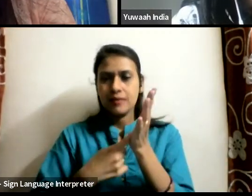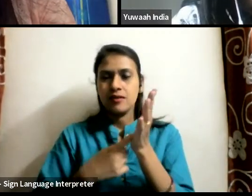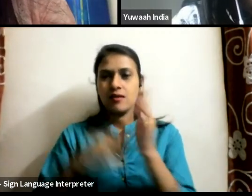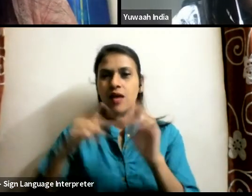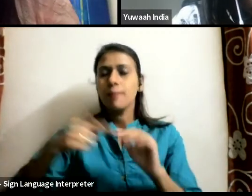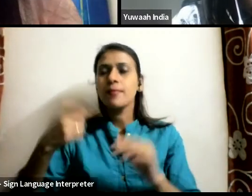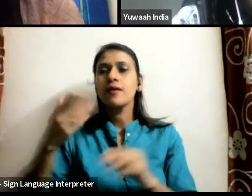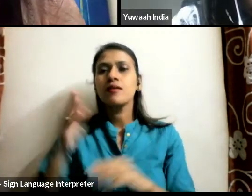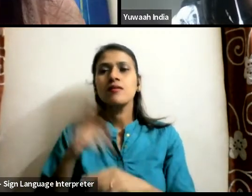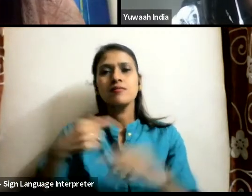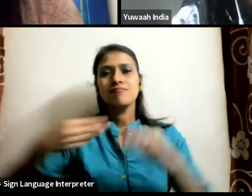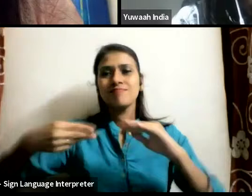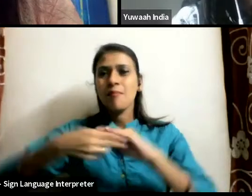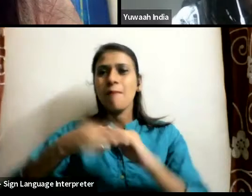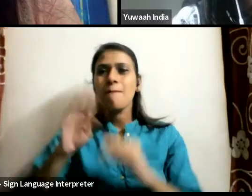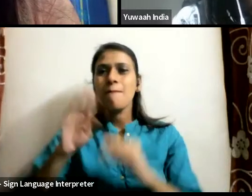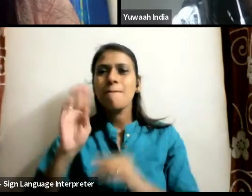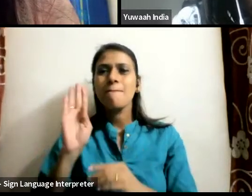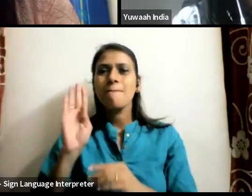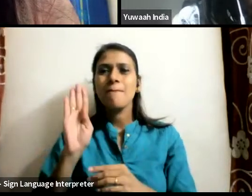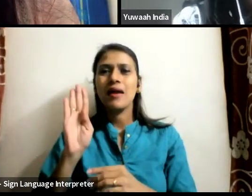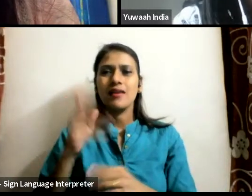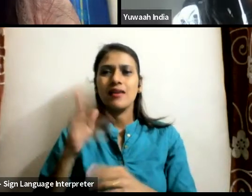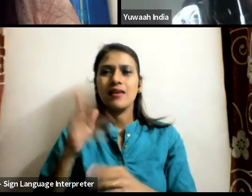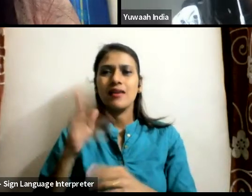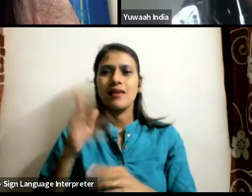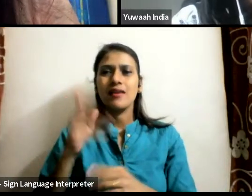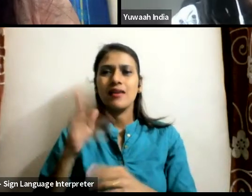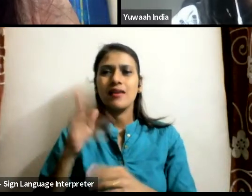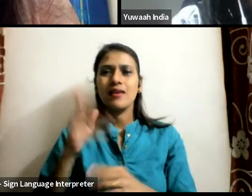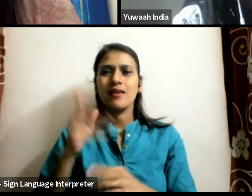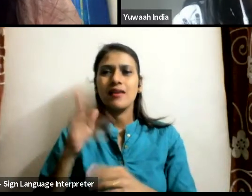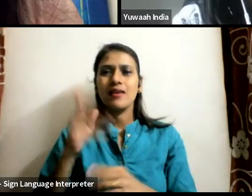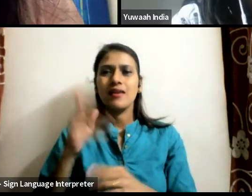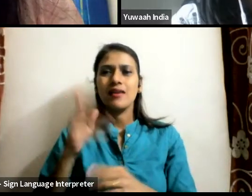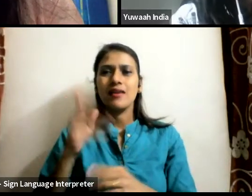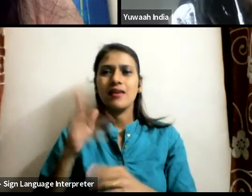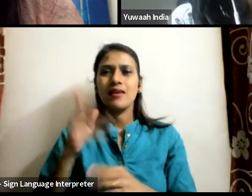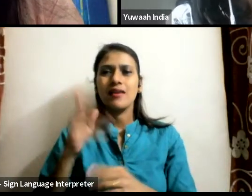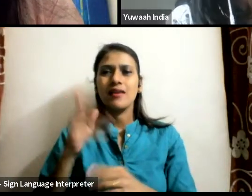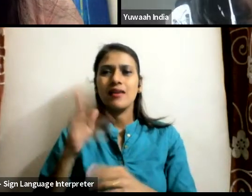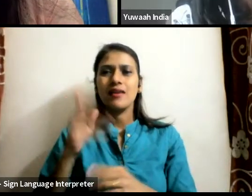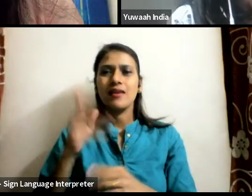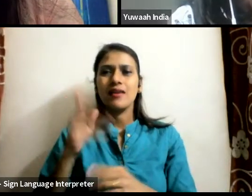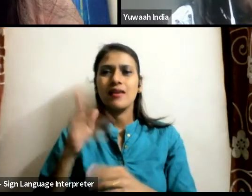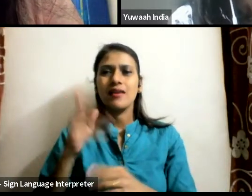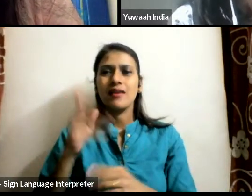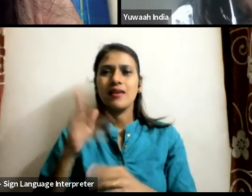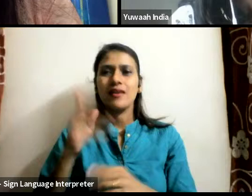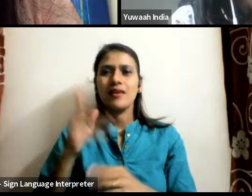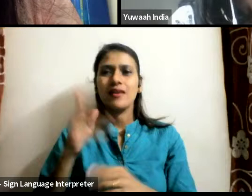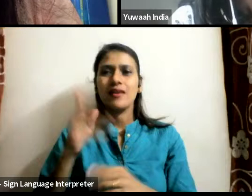हूँ. ये भी जरूरी है सेल खरीद. Yes.